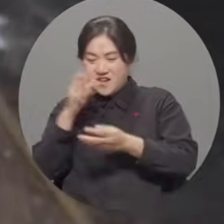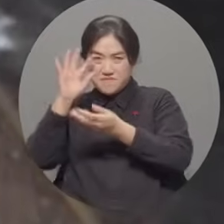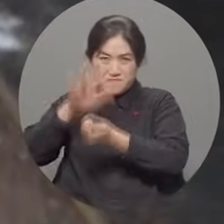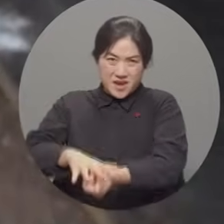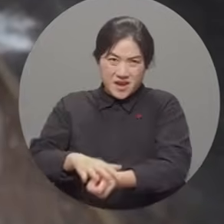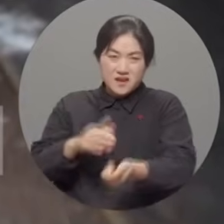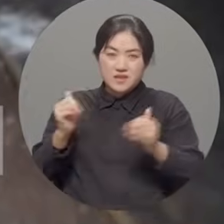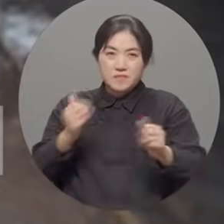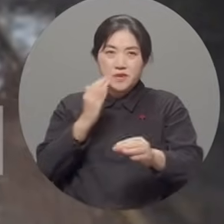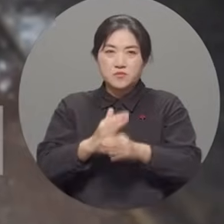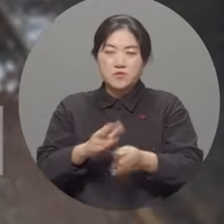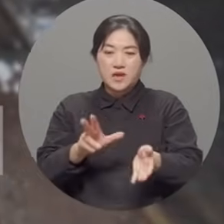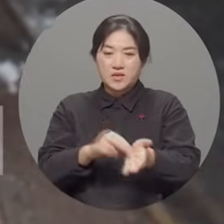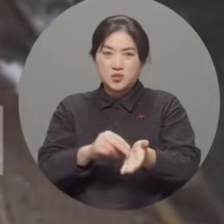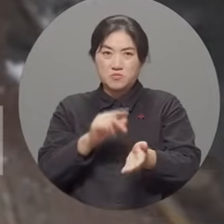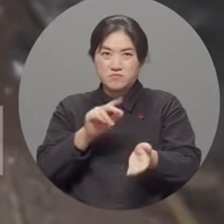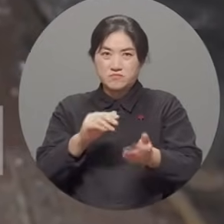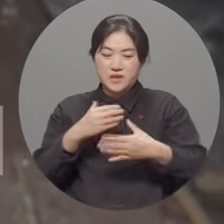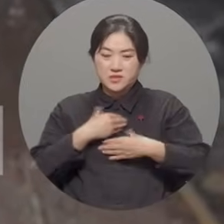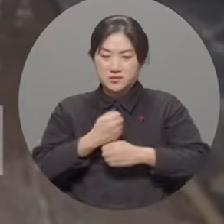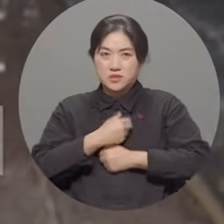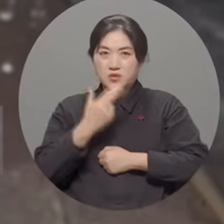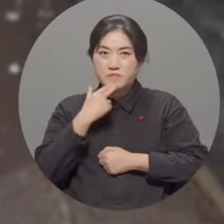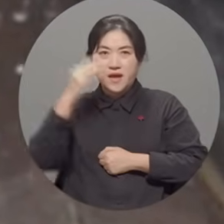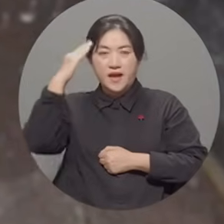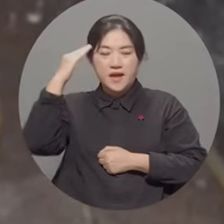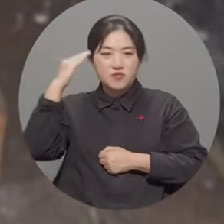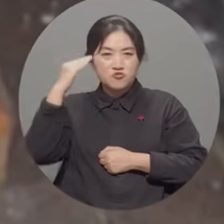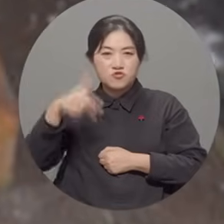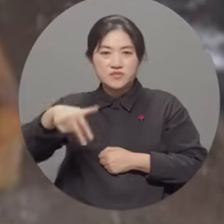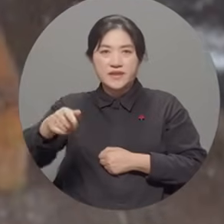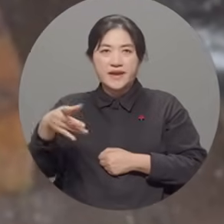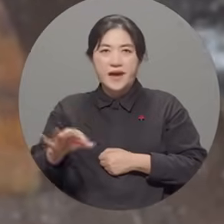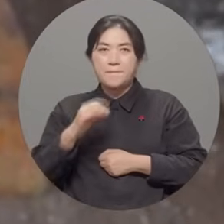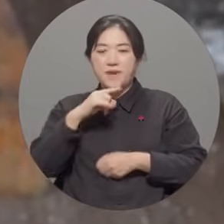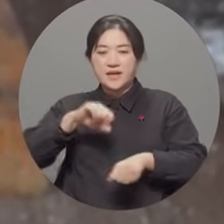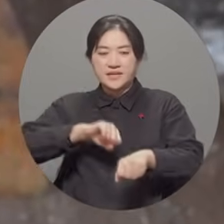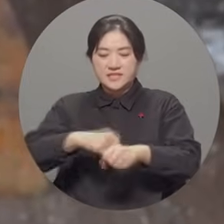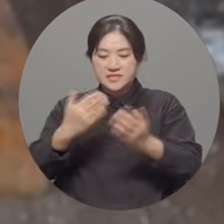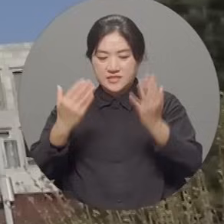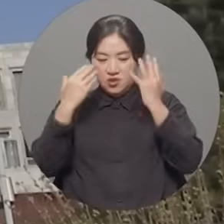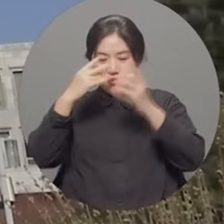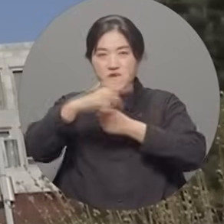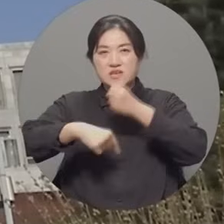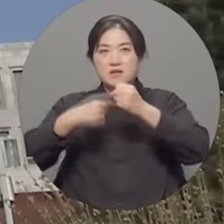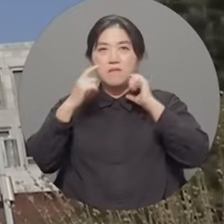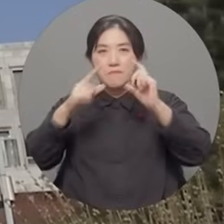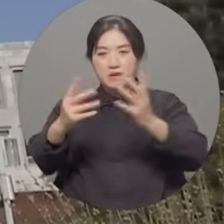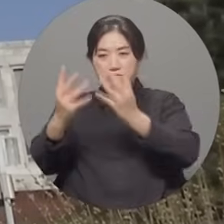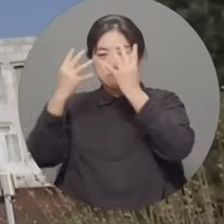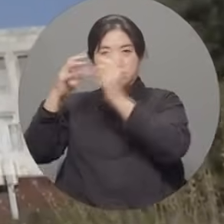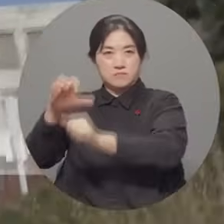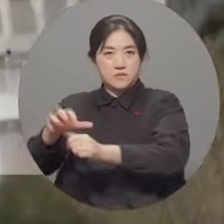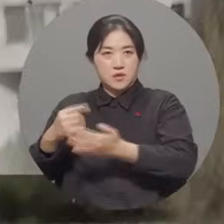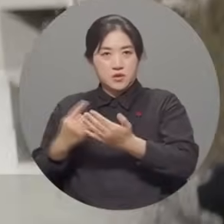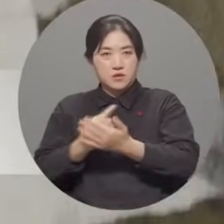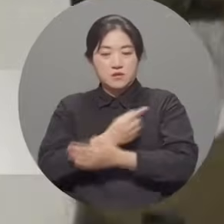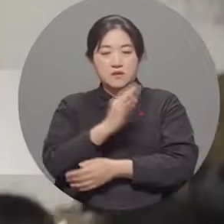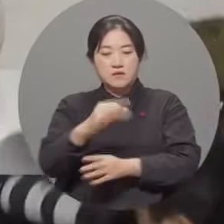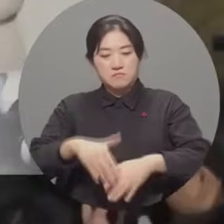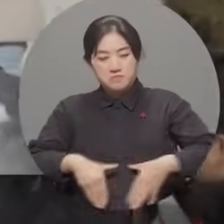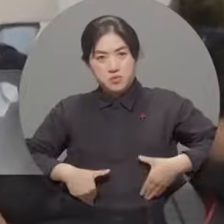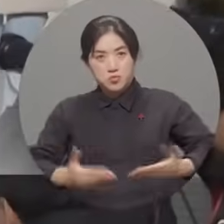어겨 벌금형을 받은 한국제강 대표에게만 유일하게 징역 1년 실형이 선고됐습니다. 10명을 선처한